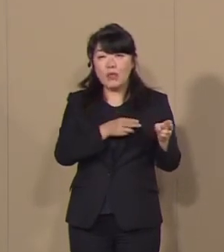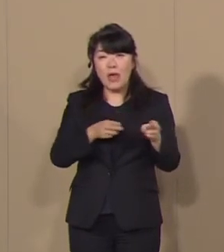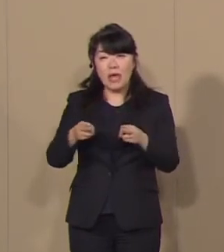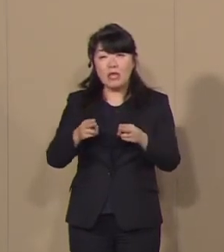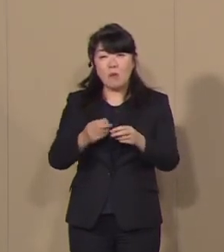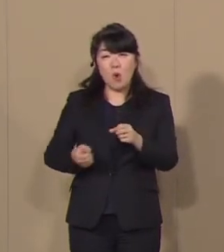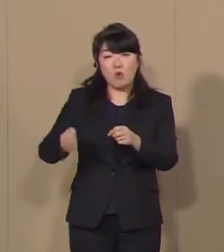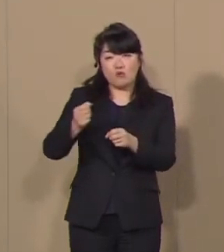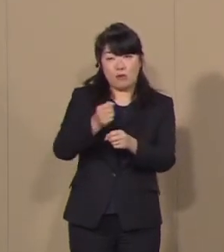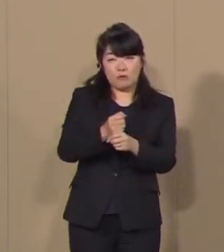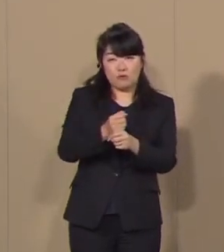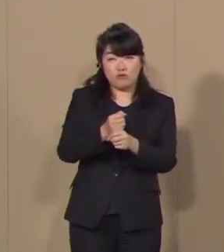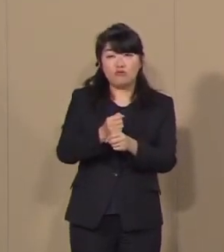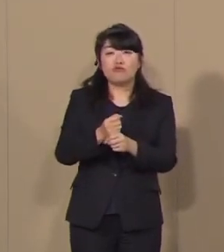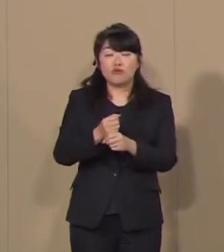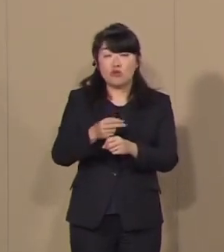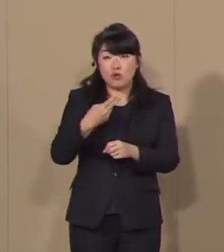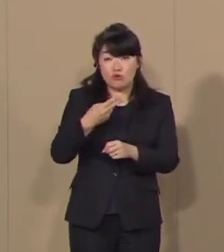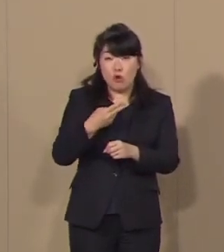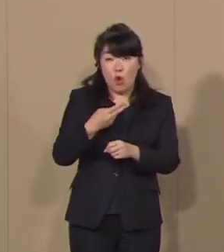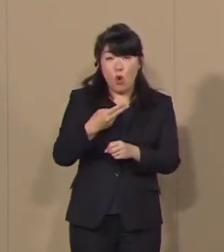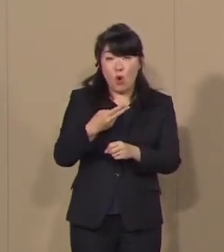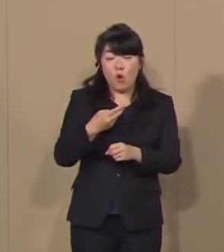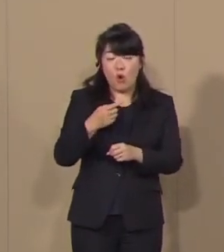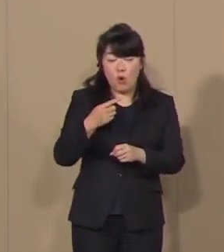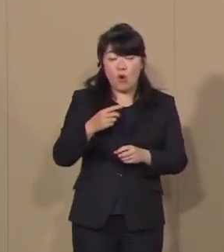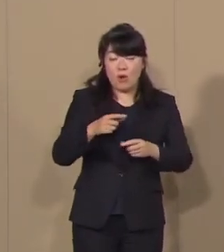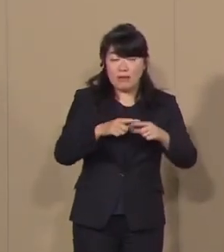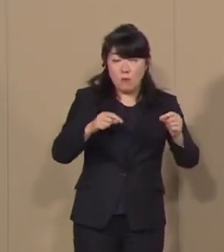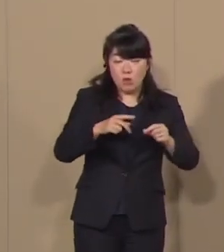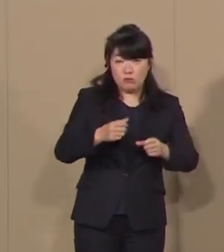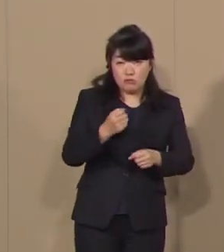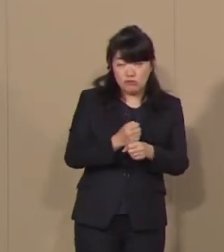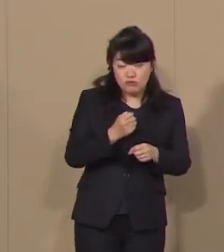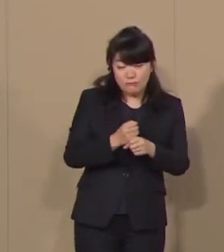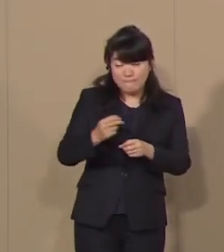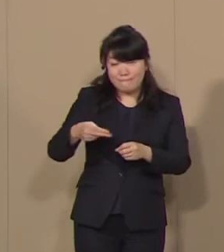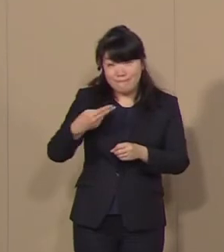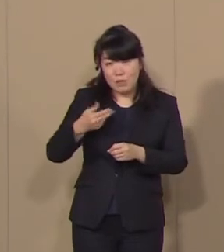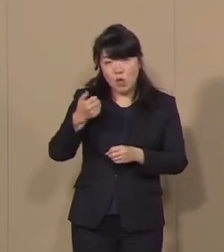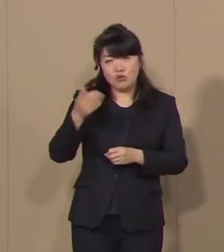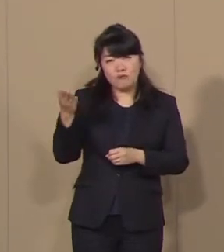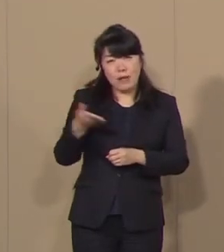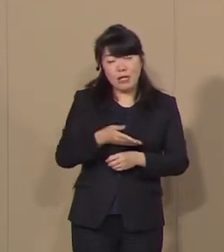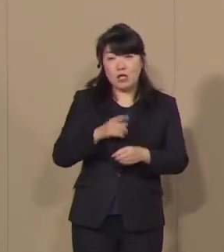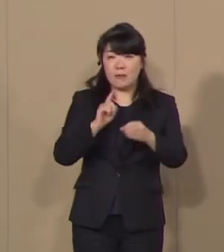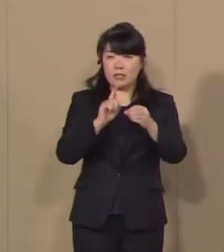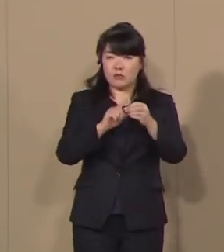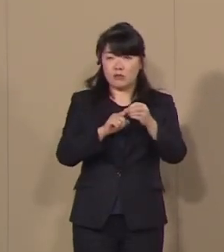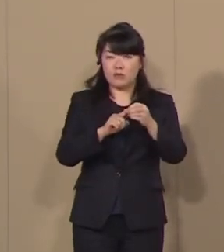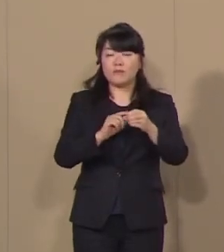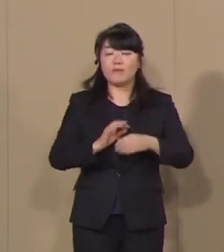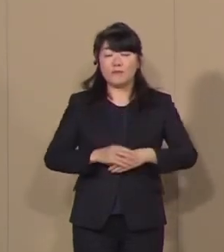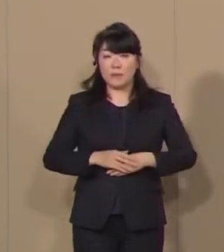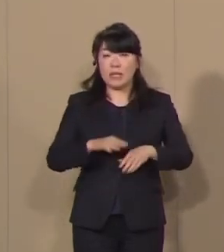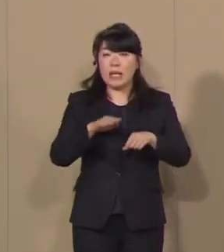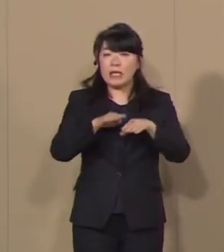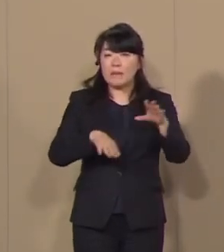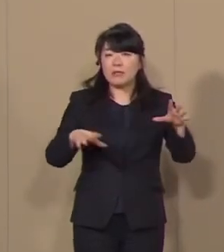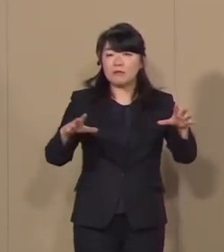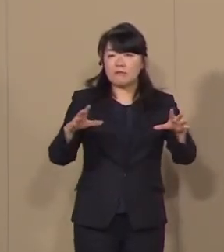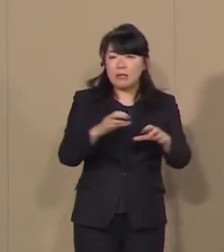食料自給率50%以上を目指します社民党は差別のない社会を目指します